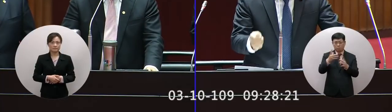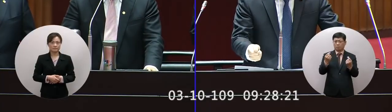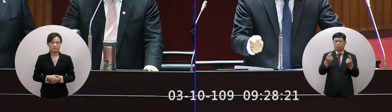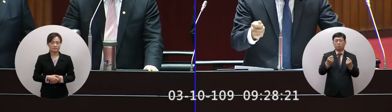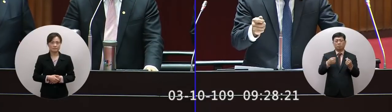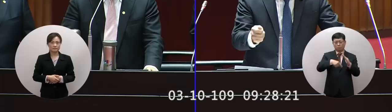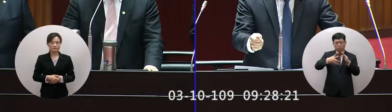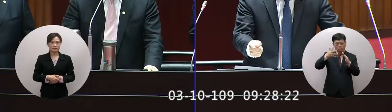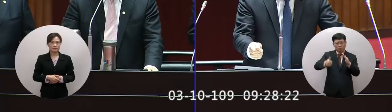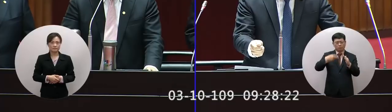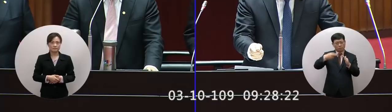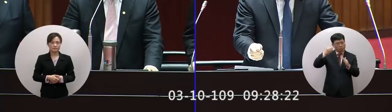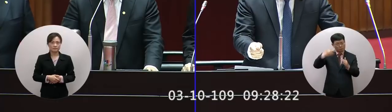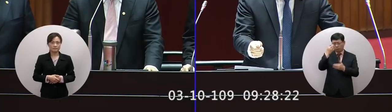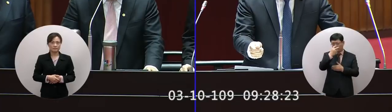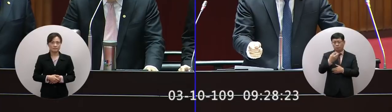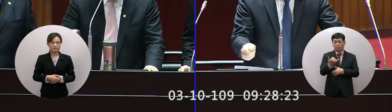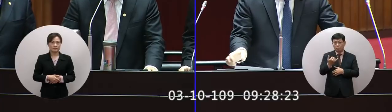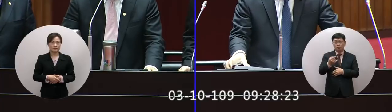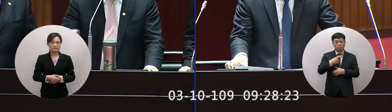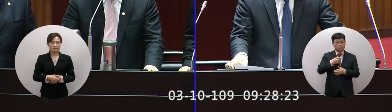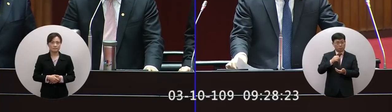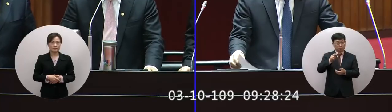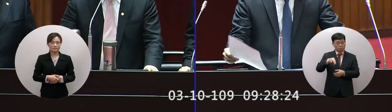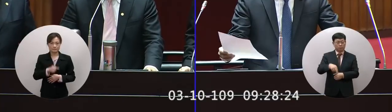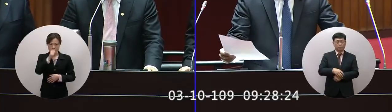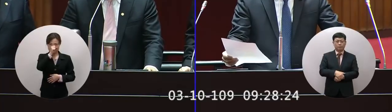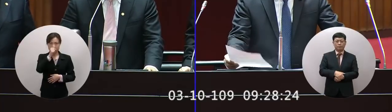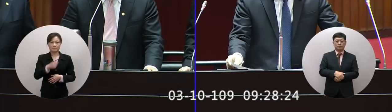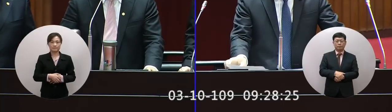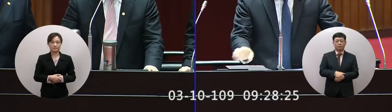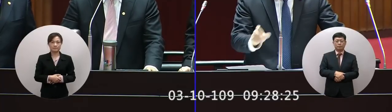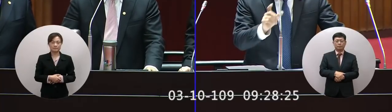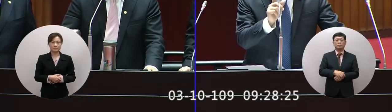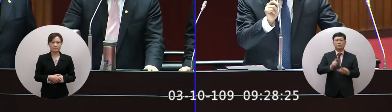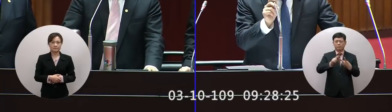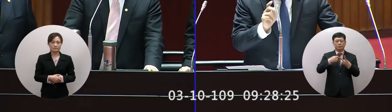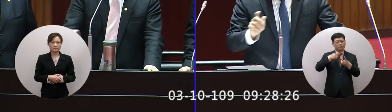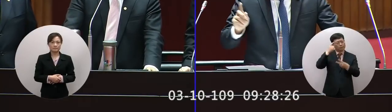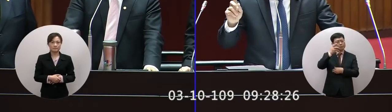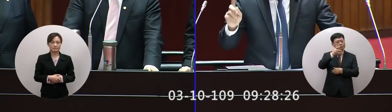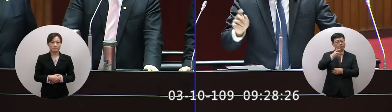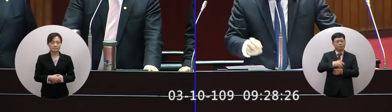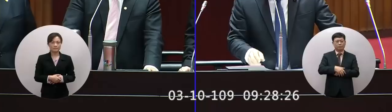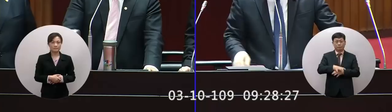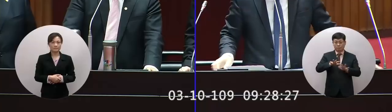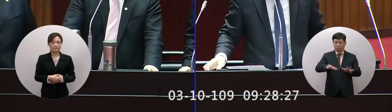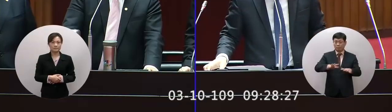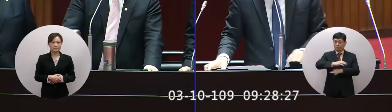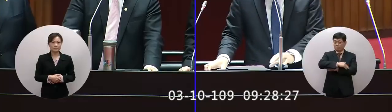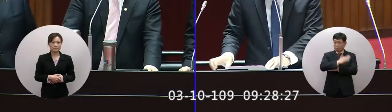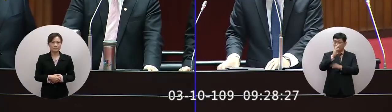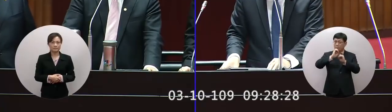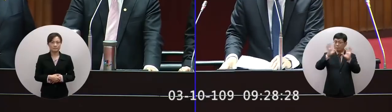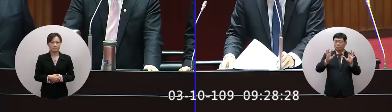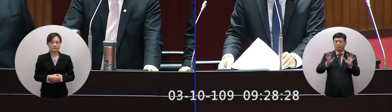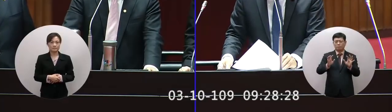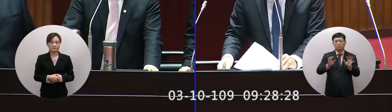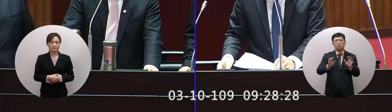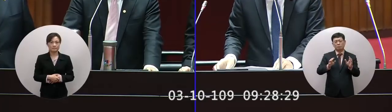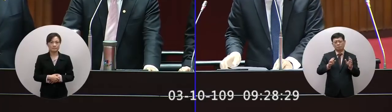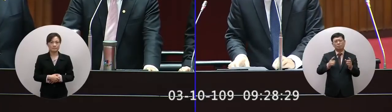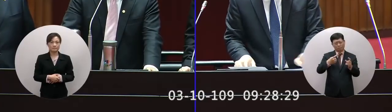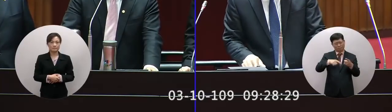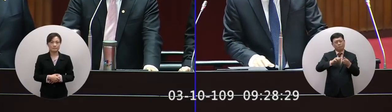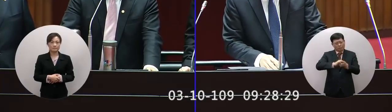也好，院长，请重新检讨一下，做得到吧？ 好， 好。另外，我再请教，今天报纸有提到了哈，当然应该